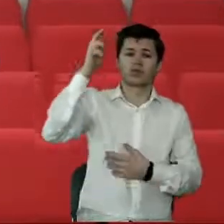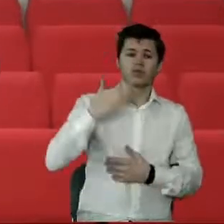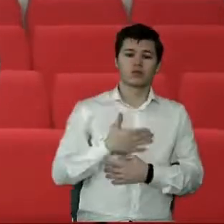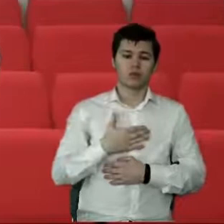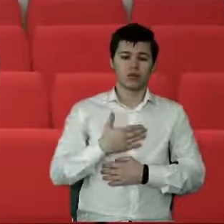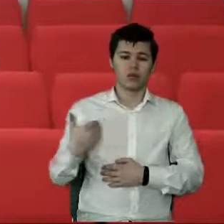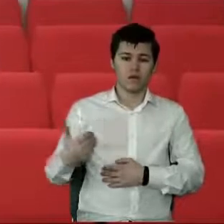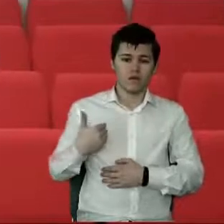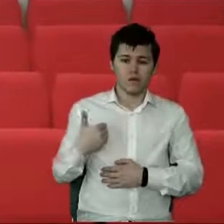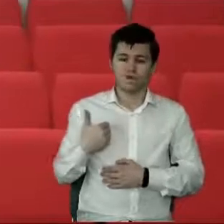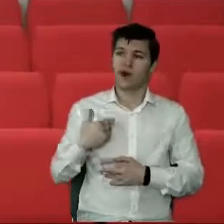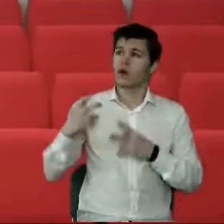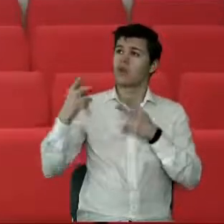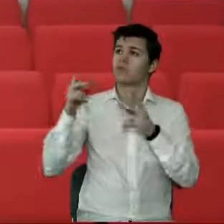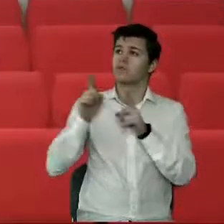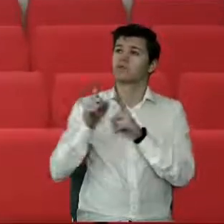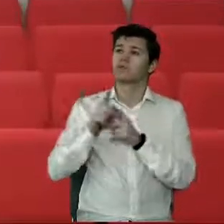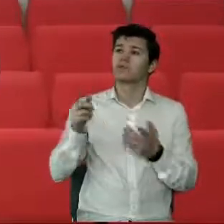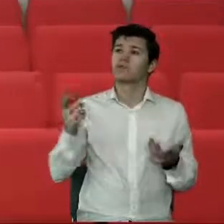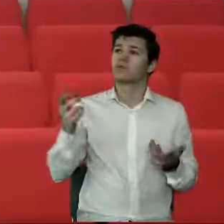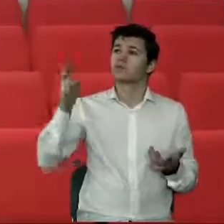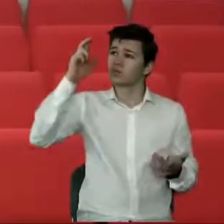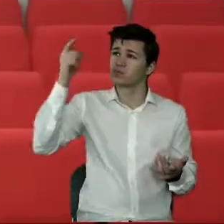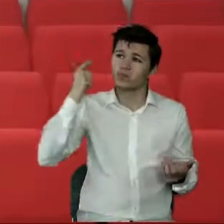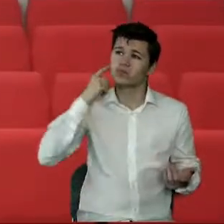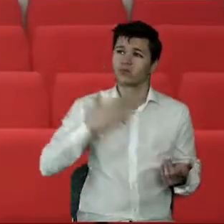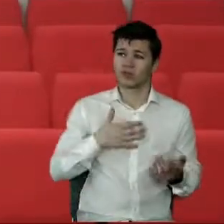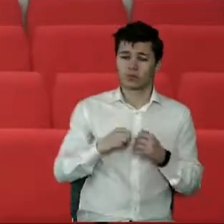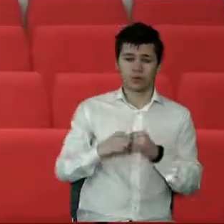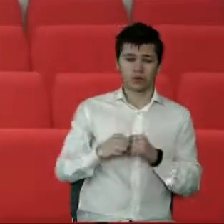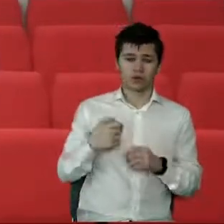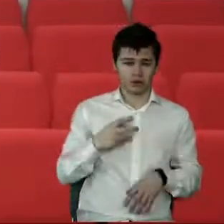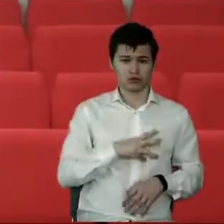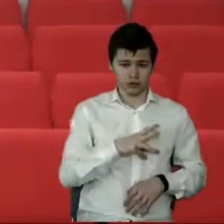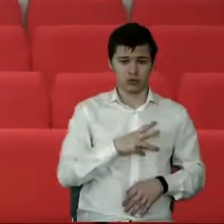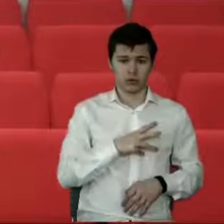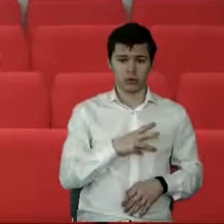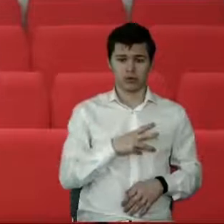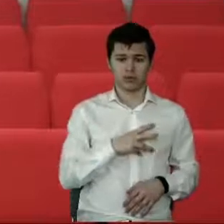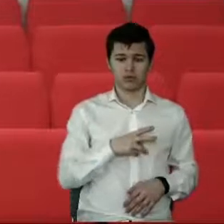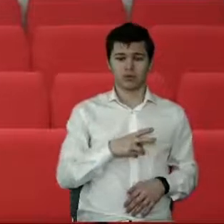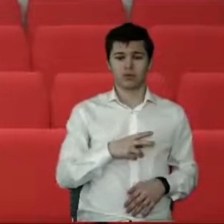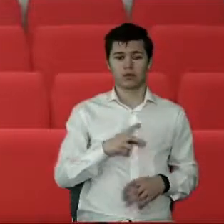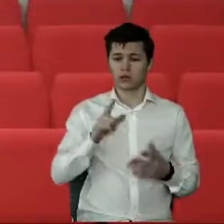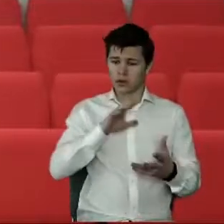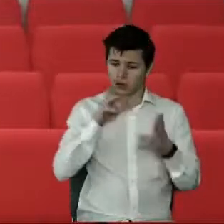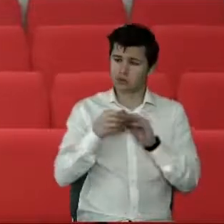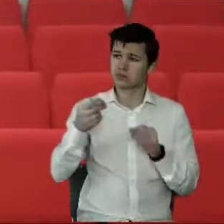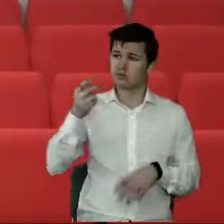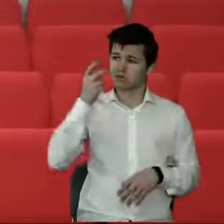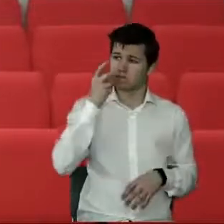желание, желание из наших сердец есть то, чтобы Господь услышал наши молитвы. Их результат был в жизни.